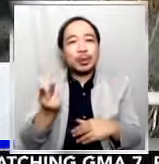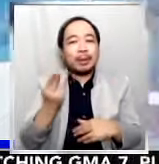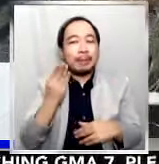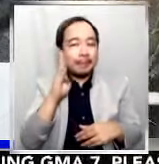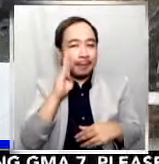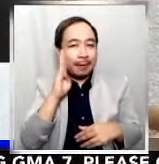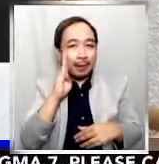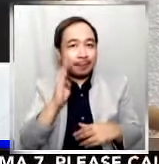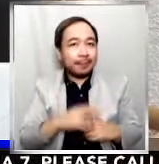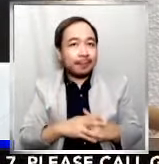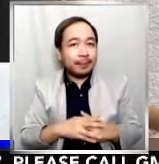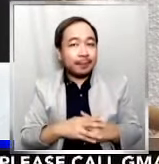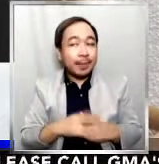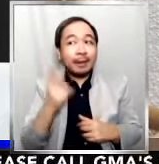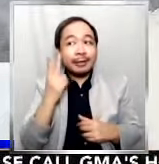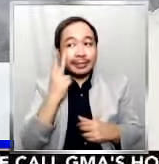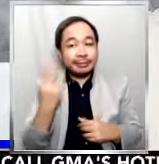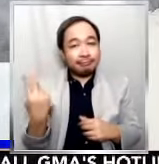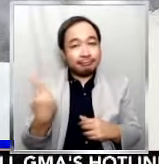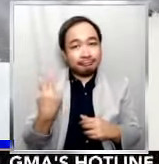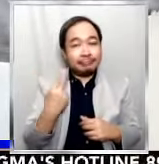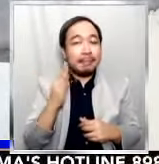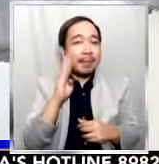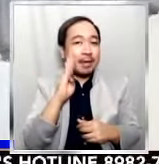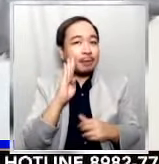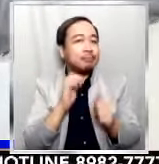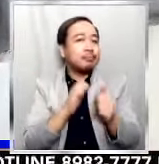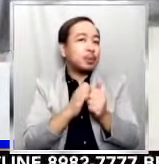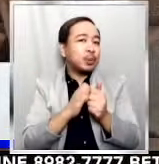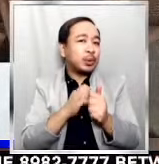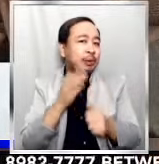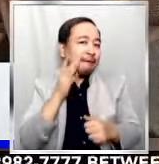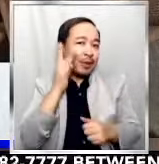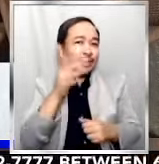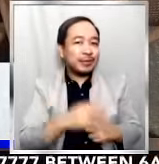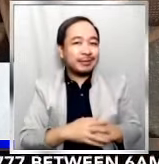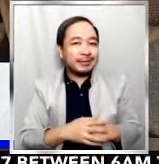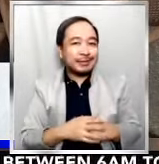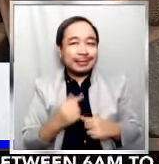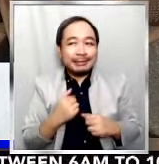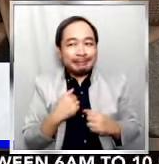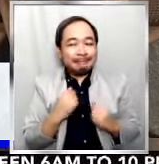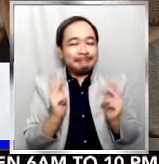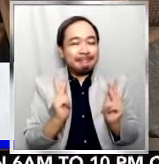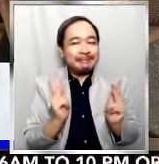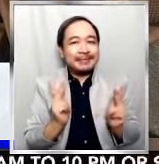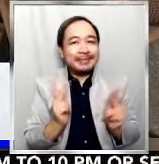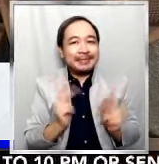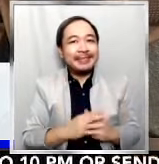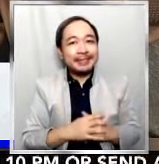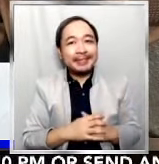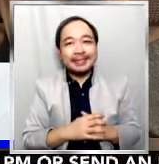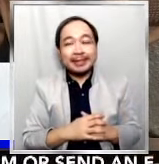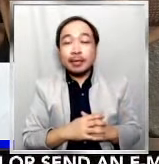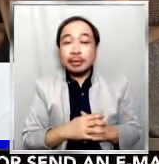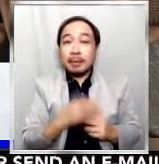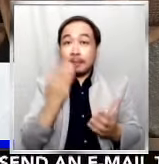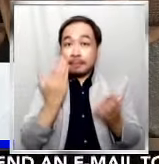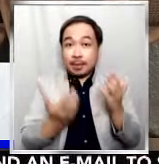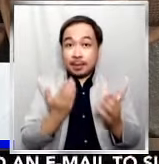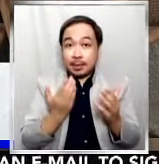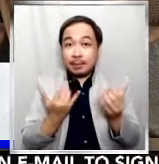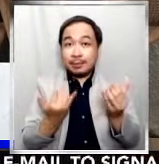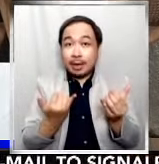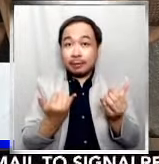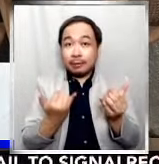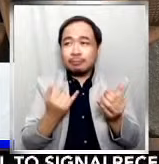future together. Yun, diba? Kinikilig ako! Hindi, kasi siguro ito rin yung ano ko na nasa tamang edad na rin